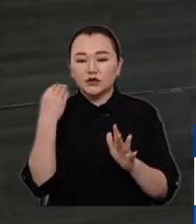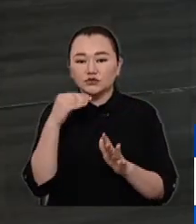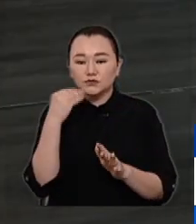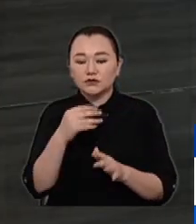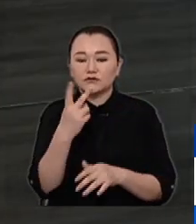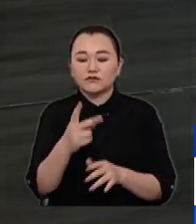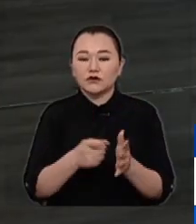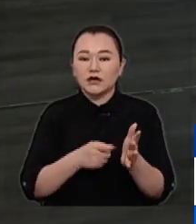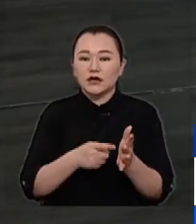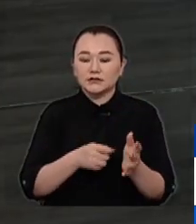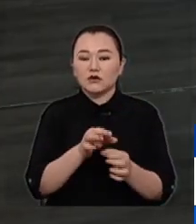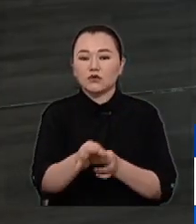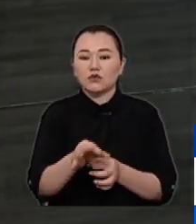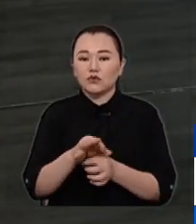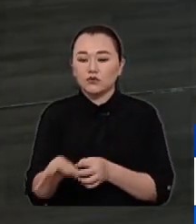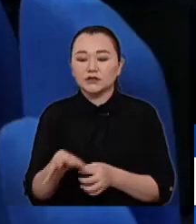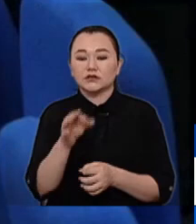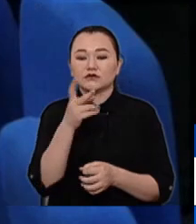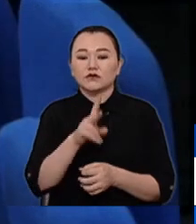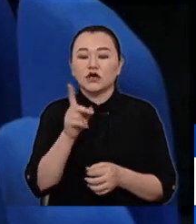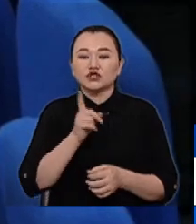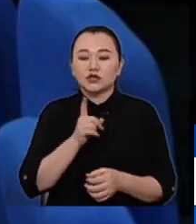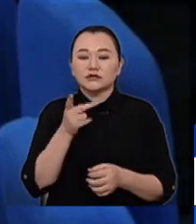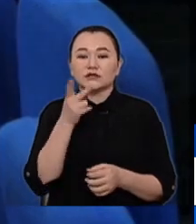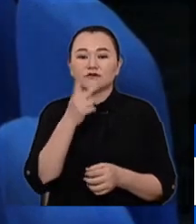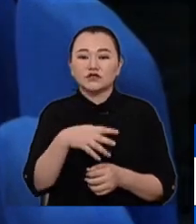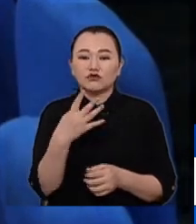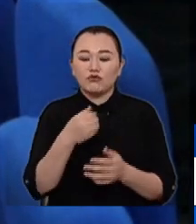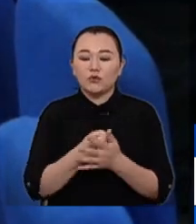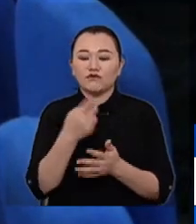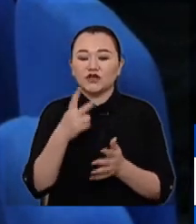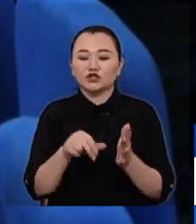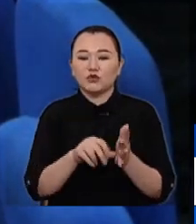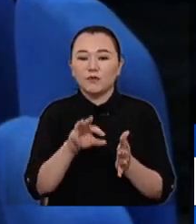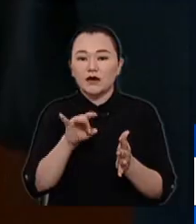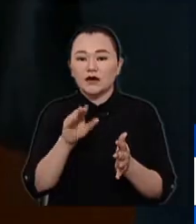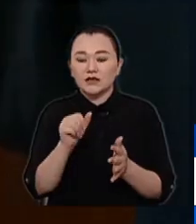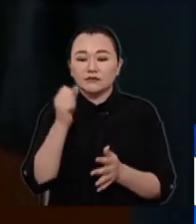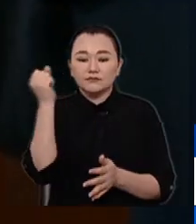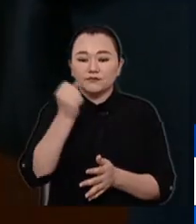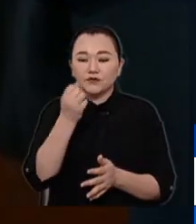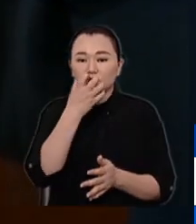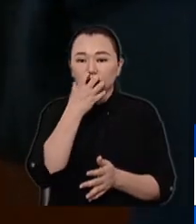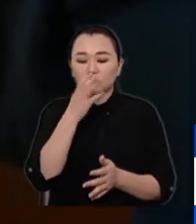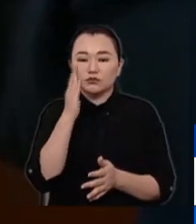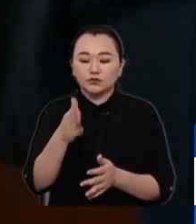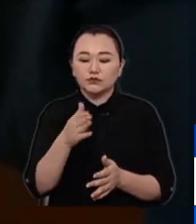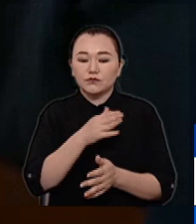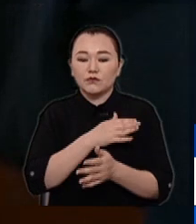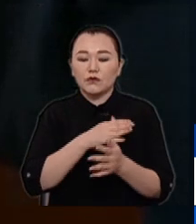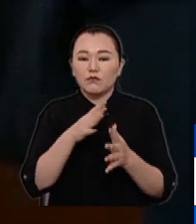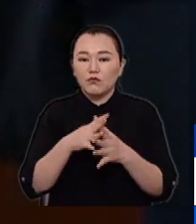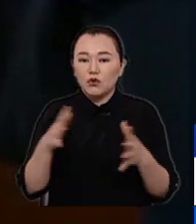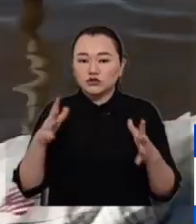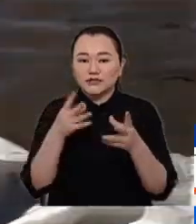в 2 Карагандинской областей. Ожидается, что с 24 по 26 марта из-за потепления там будет интенсивно